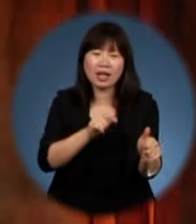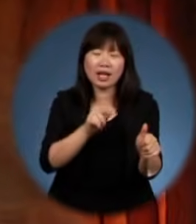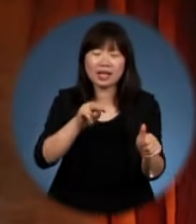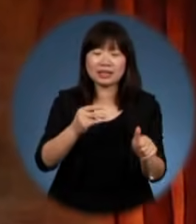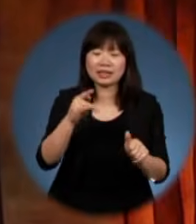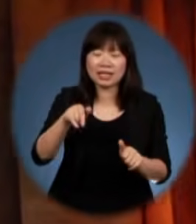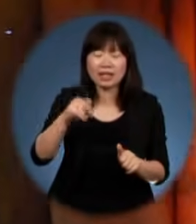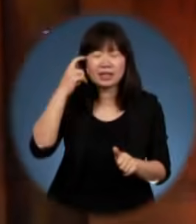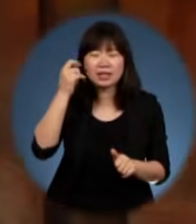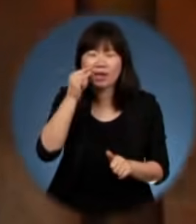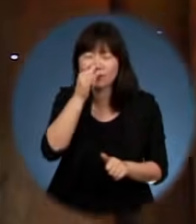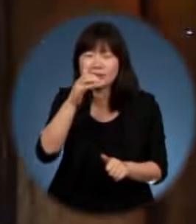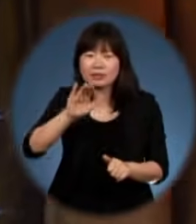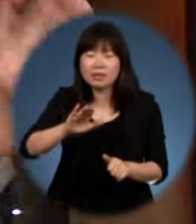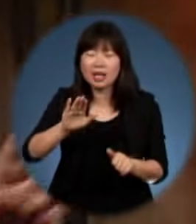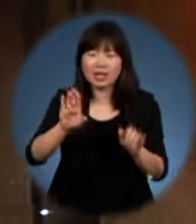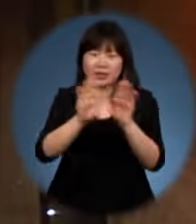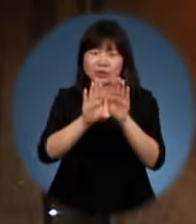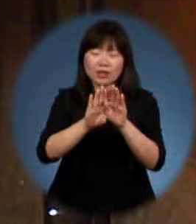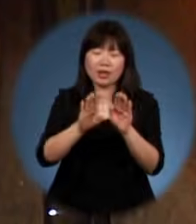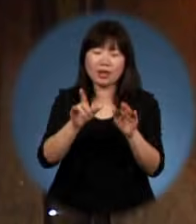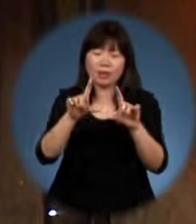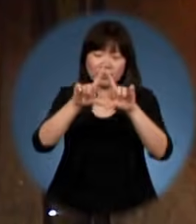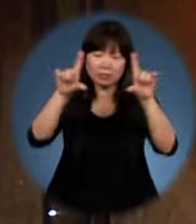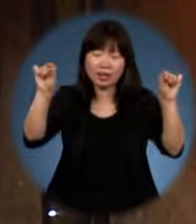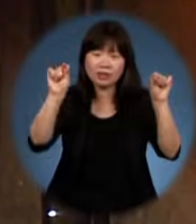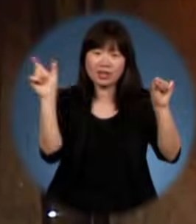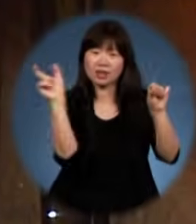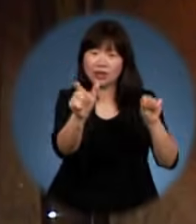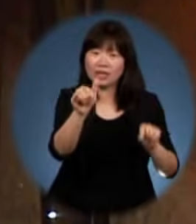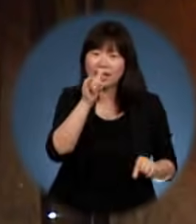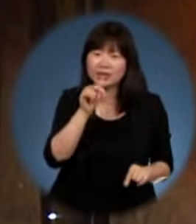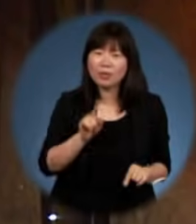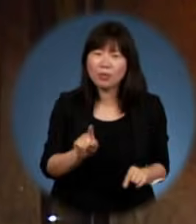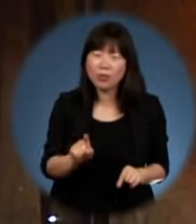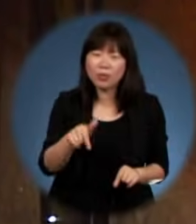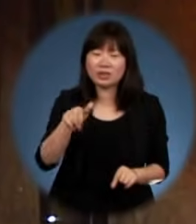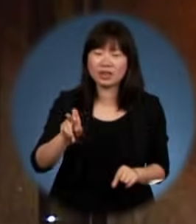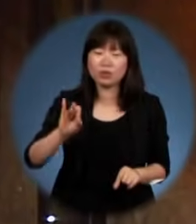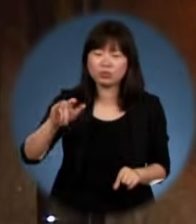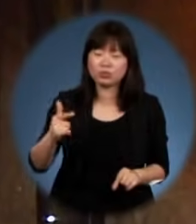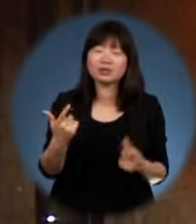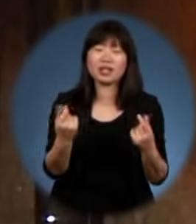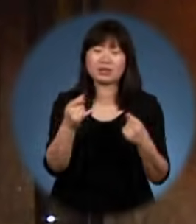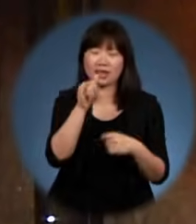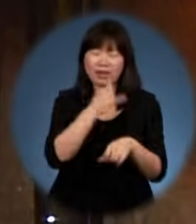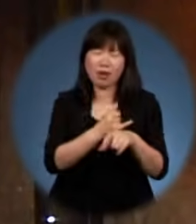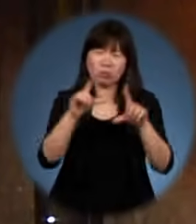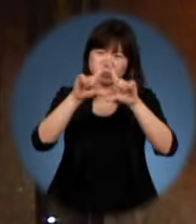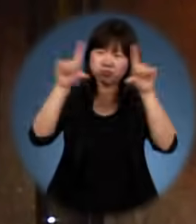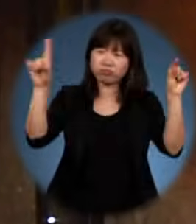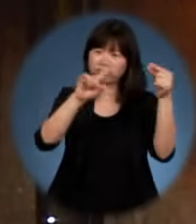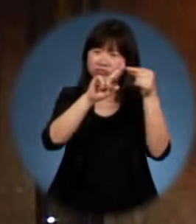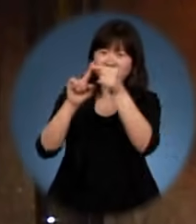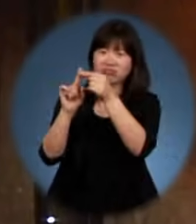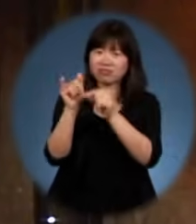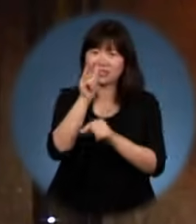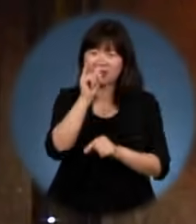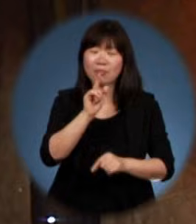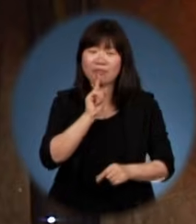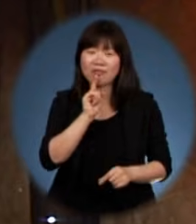또 생각한다 그렇지 않고요 입구에 그 벽에 걸려있던 2 물 1 격문 같은 것이었습니다 포스터 갑자기 붙였던 거예요